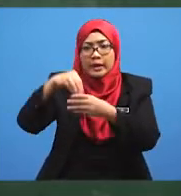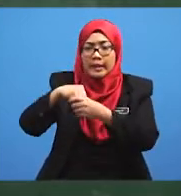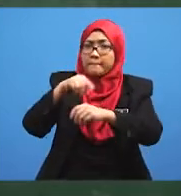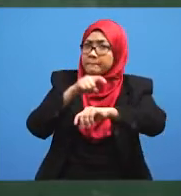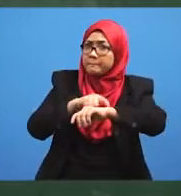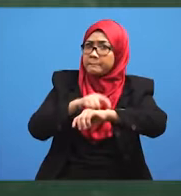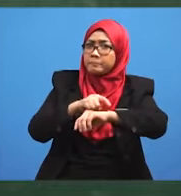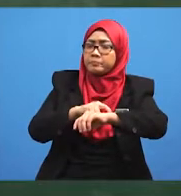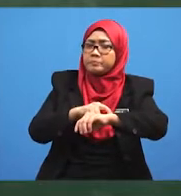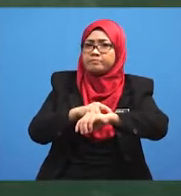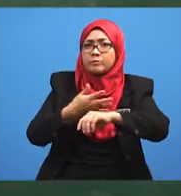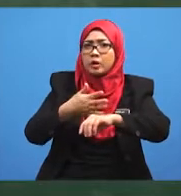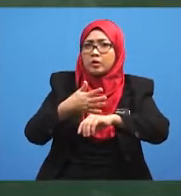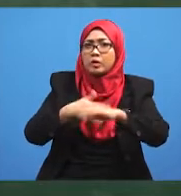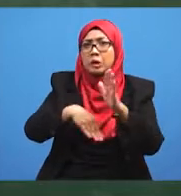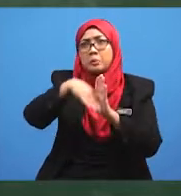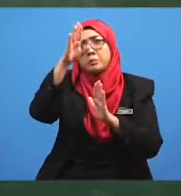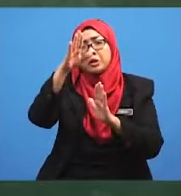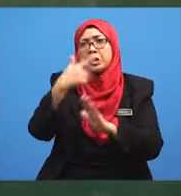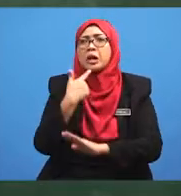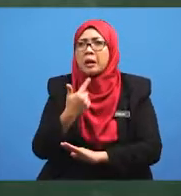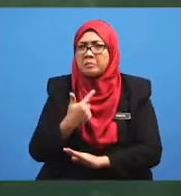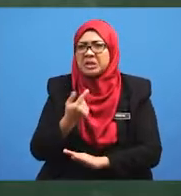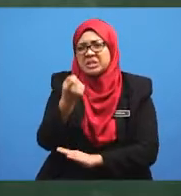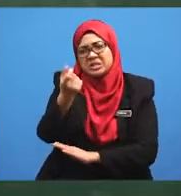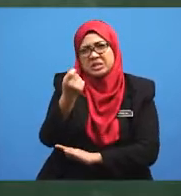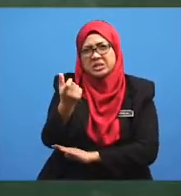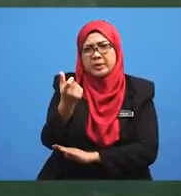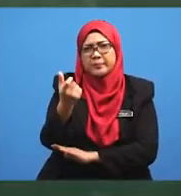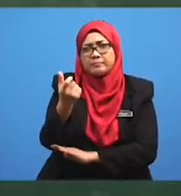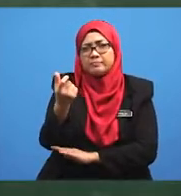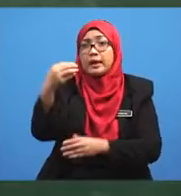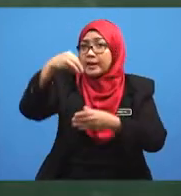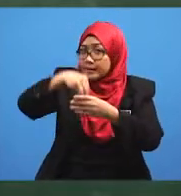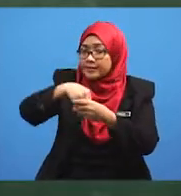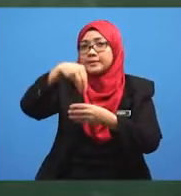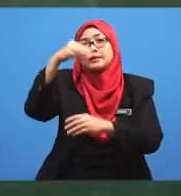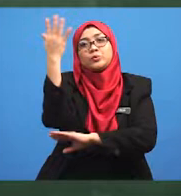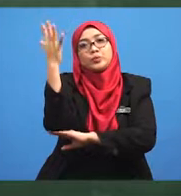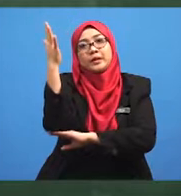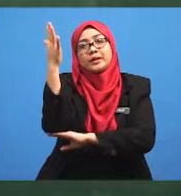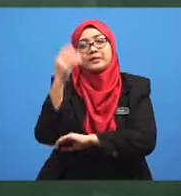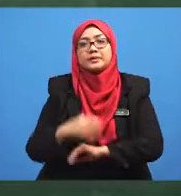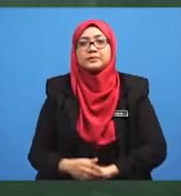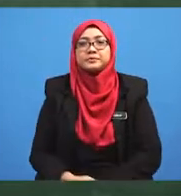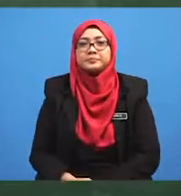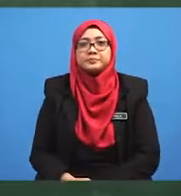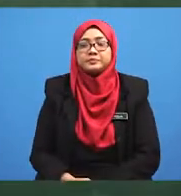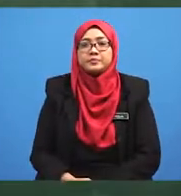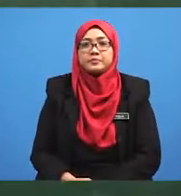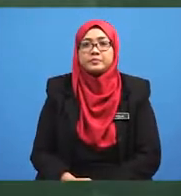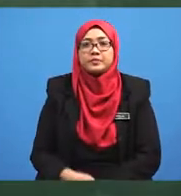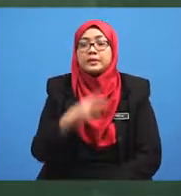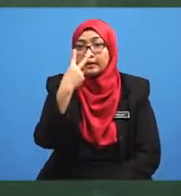tidak terlalu singkat dan tidak terlalu lama berada dalam tumbuhan. Mari kita semak ciri